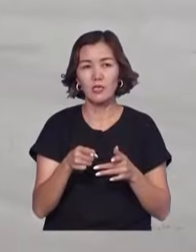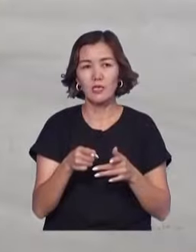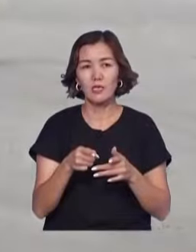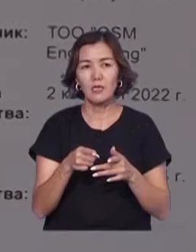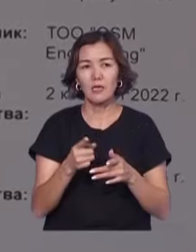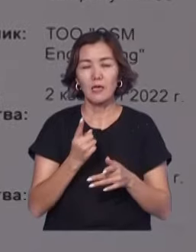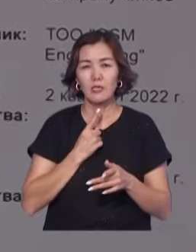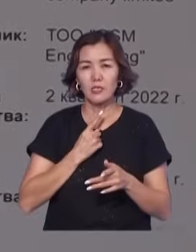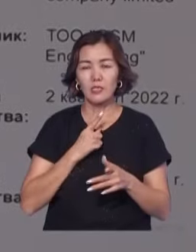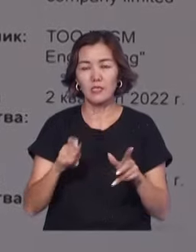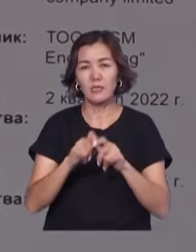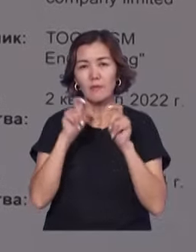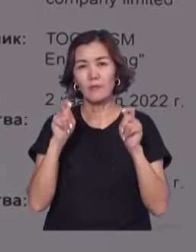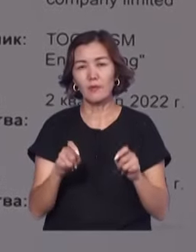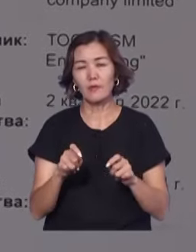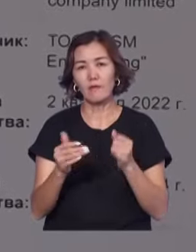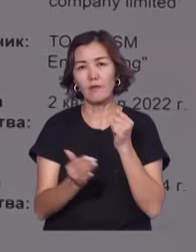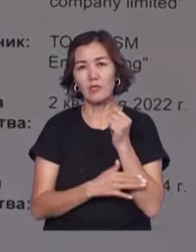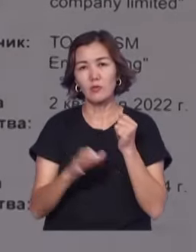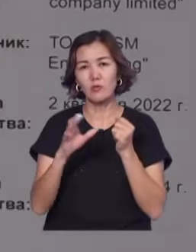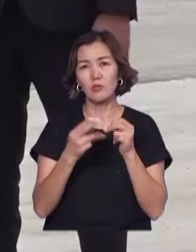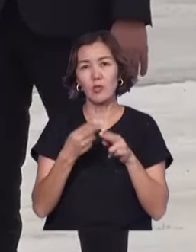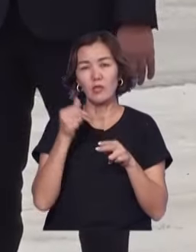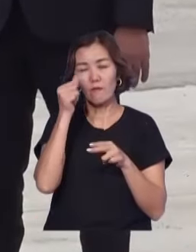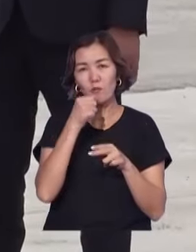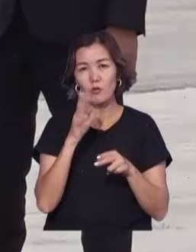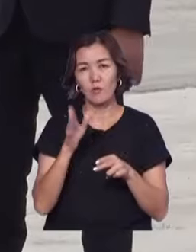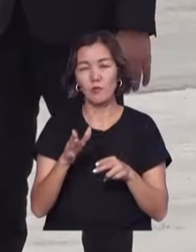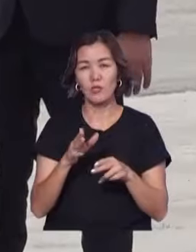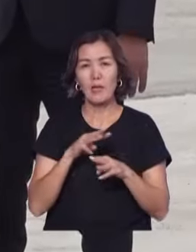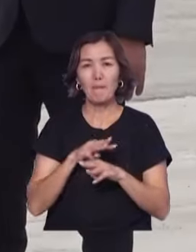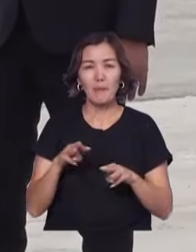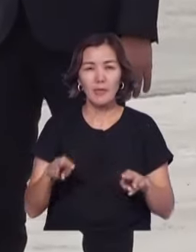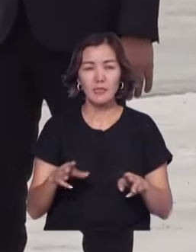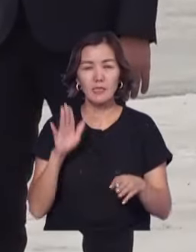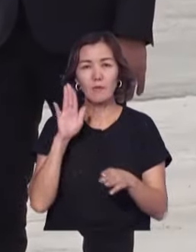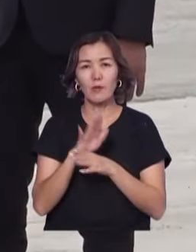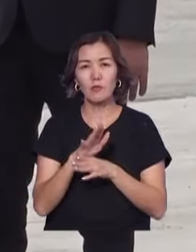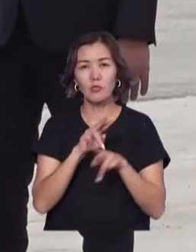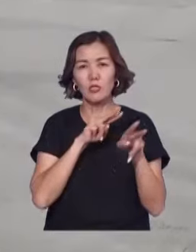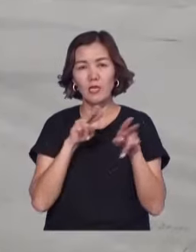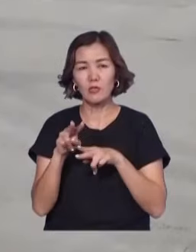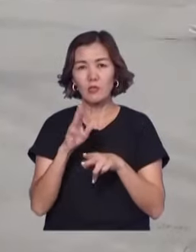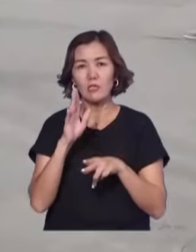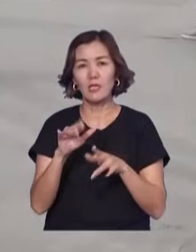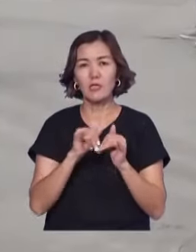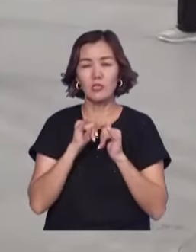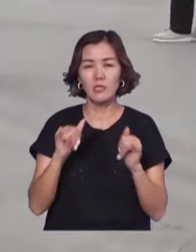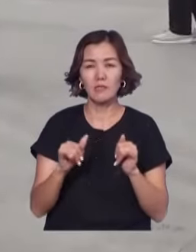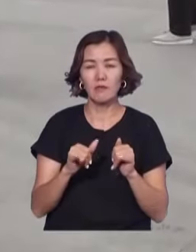объект будет введен в эксплуатацию к концу сентября текущего года. Глава правительства поручил контролировать дальнейшее